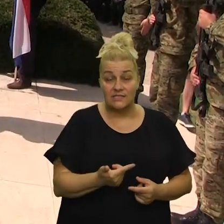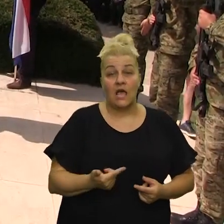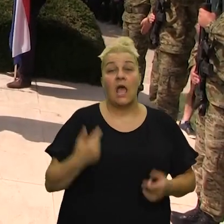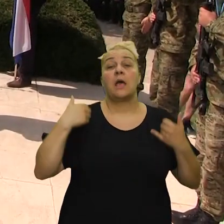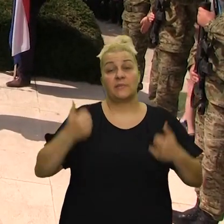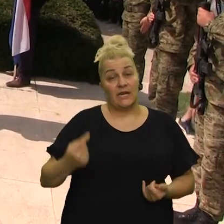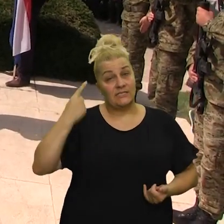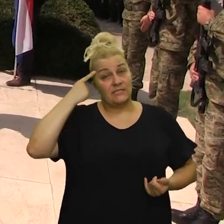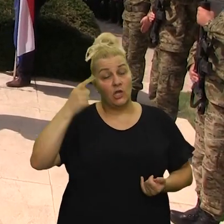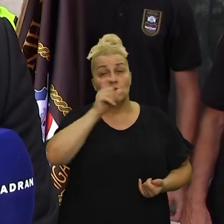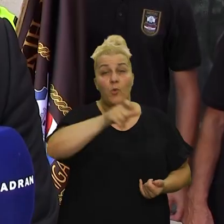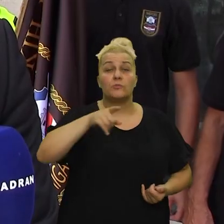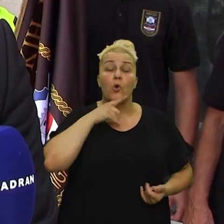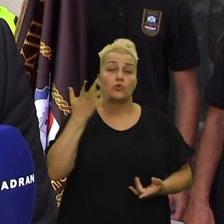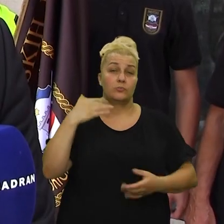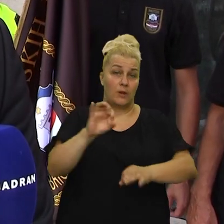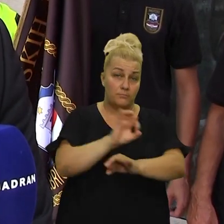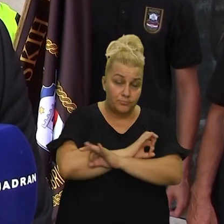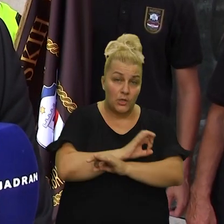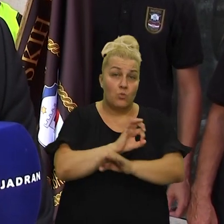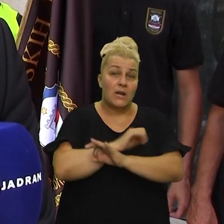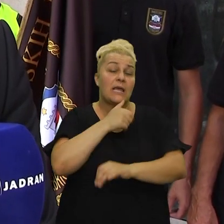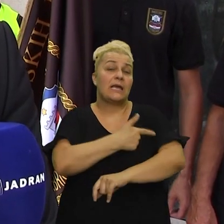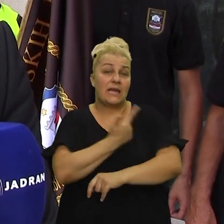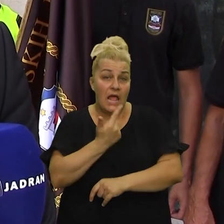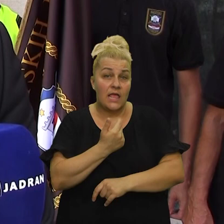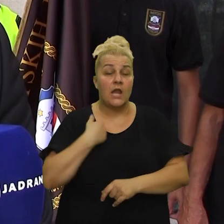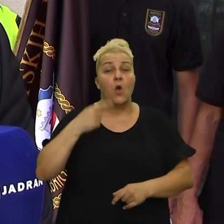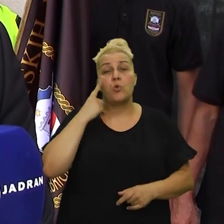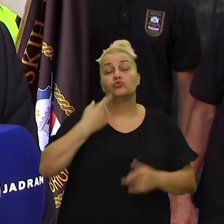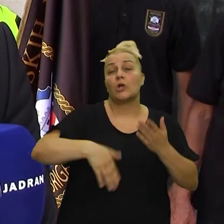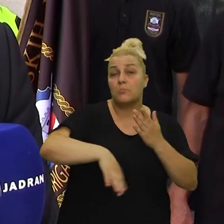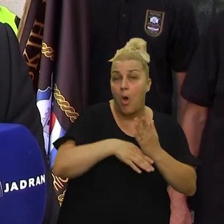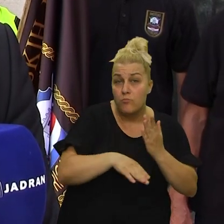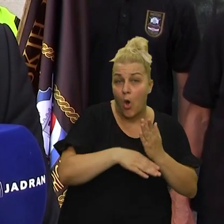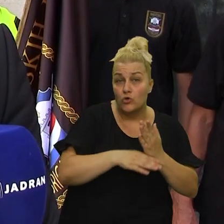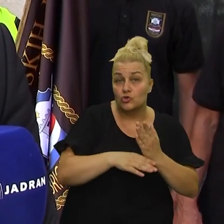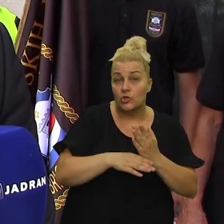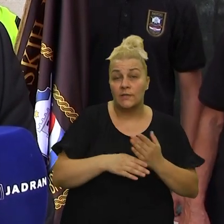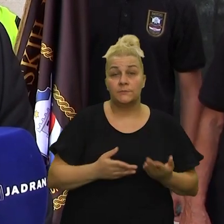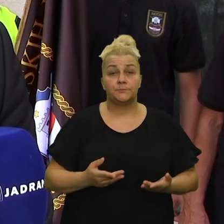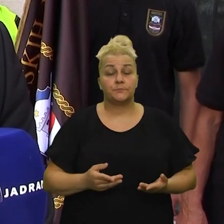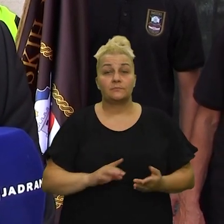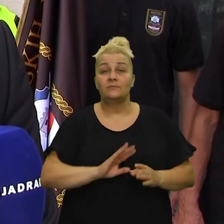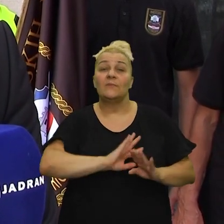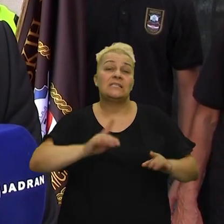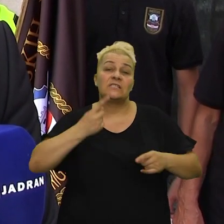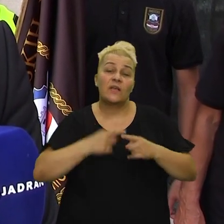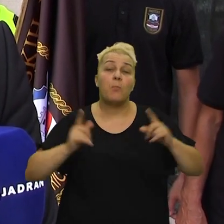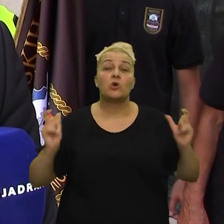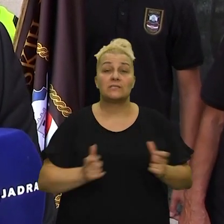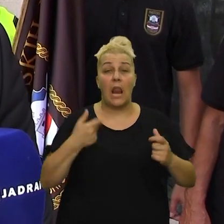se sjećamo naših mrtvih, umrlih, ranjenima, pokušavamo pomoći, a sve na slavu našoj domovini, jer rekao sam